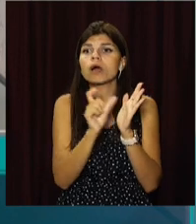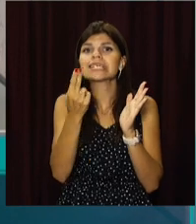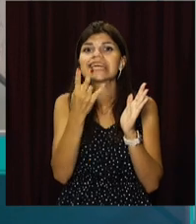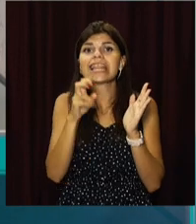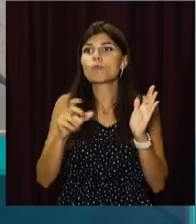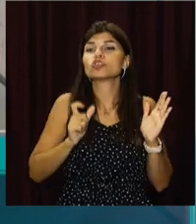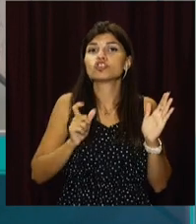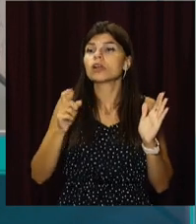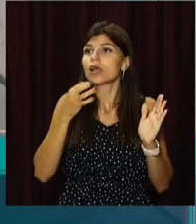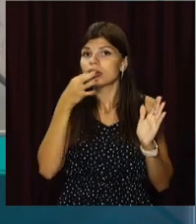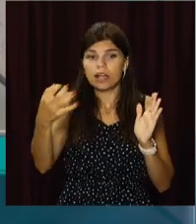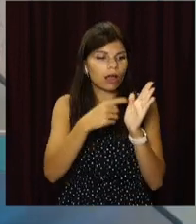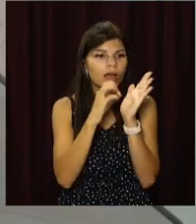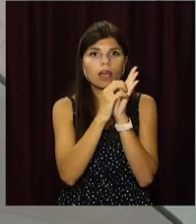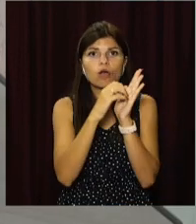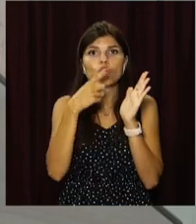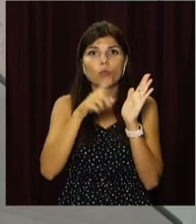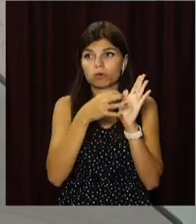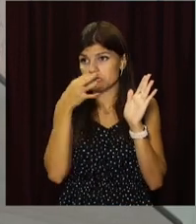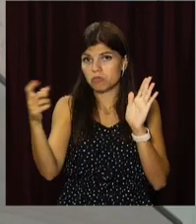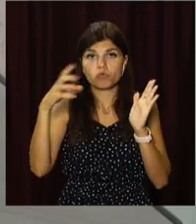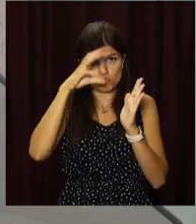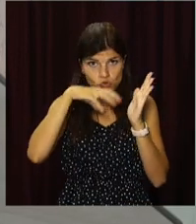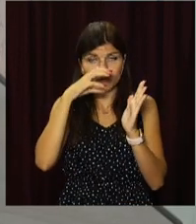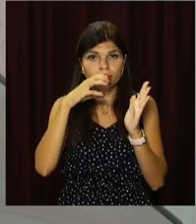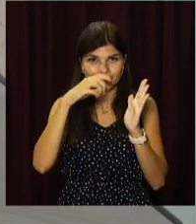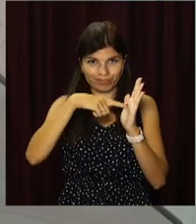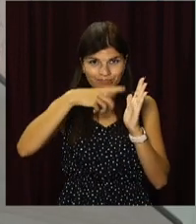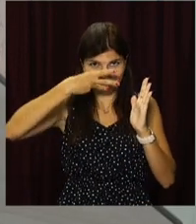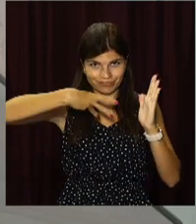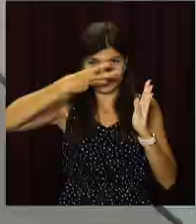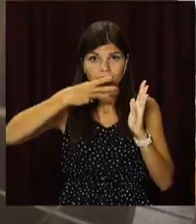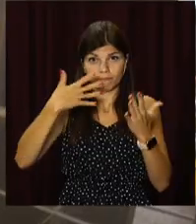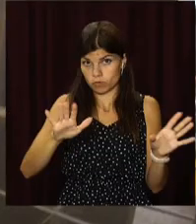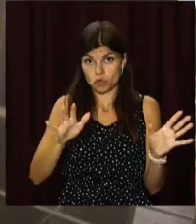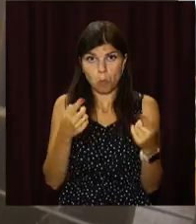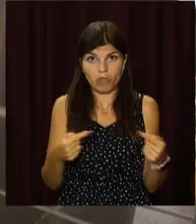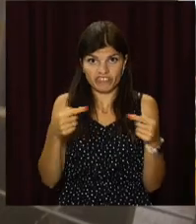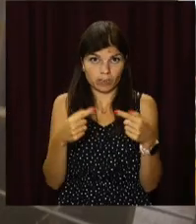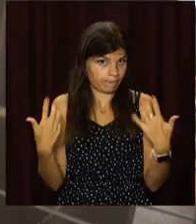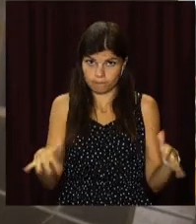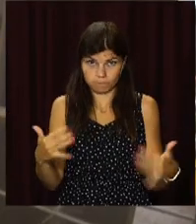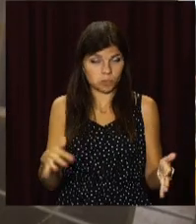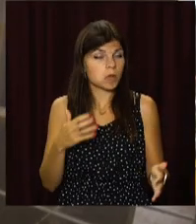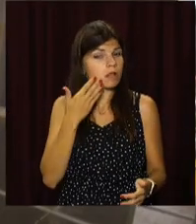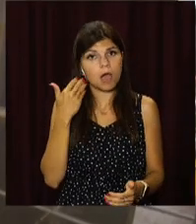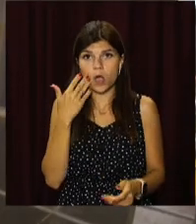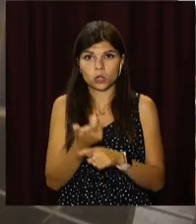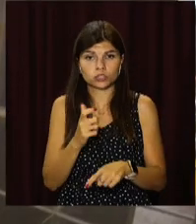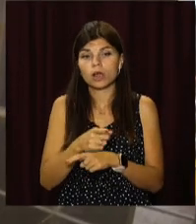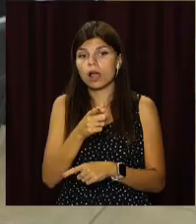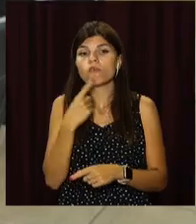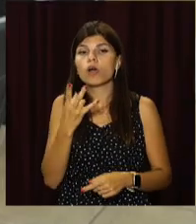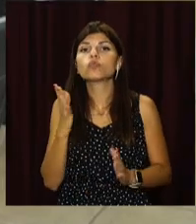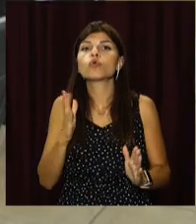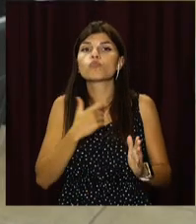ЦНАПа штрих-код з приложення. Він все сканував, я підтвердив, упрощає. Щоб скористатися новим сервісом, потрібно мати при